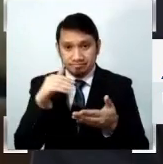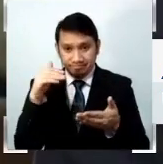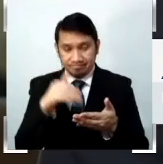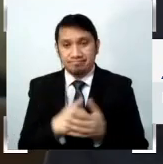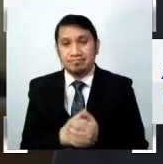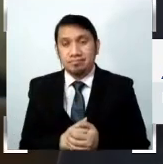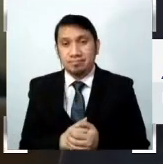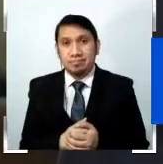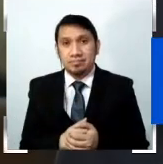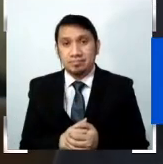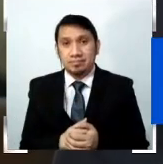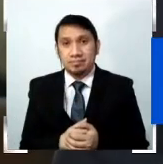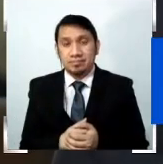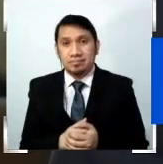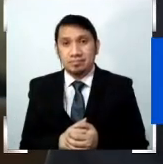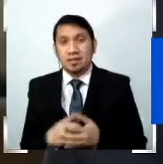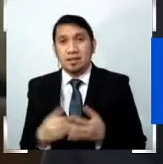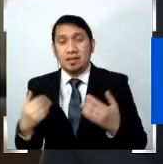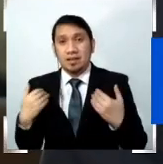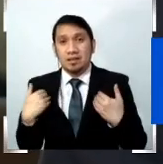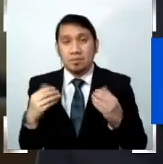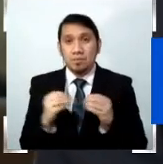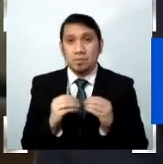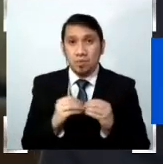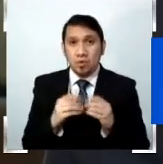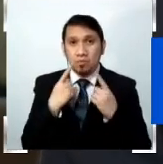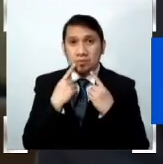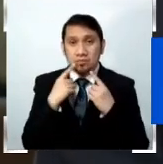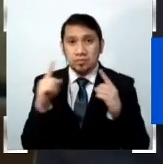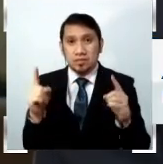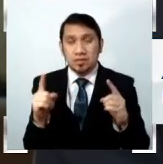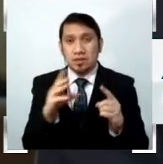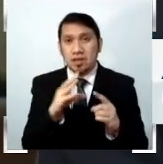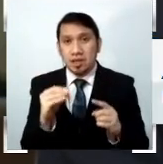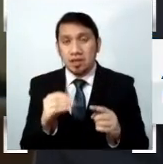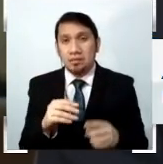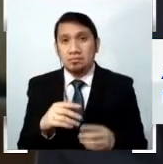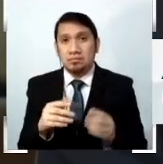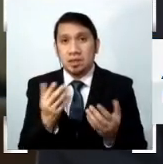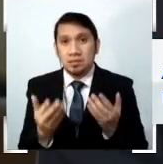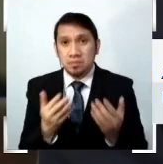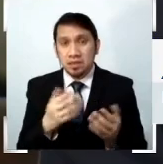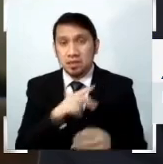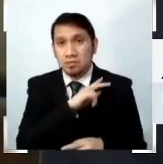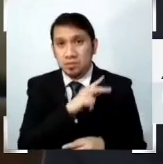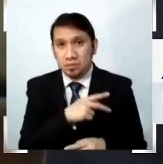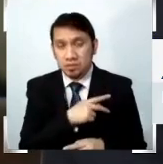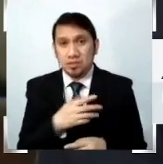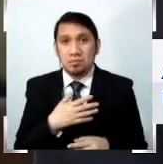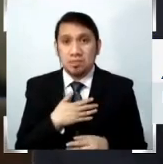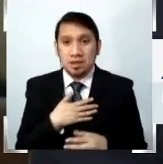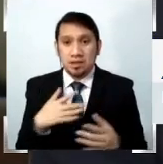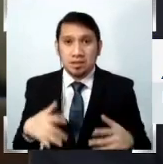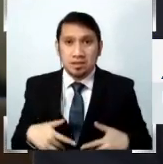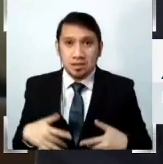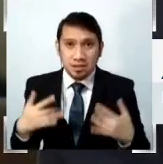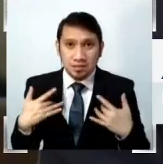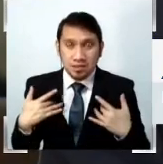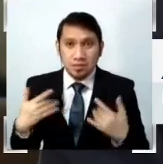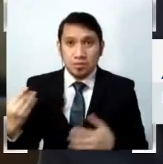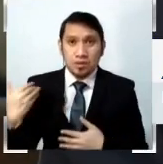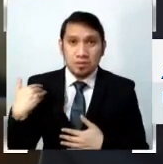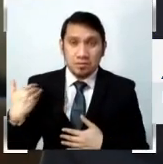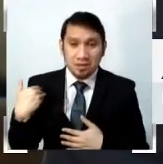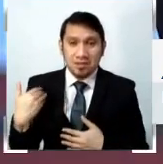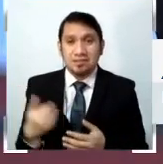There are a lot of things to be accomplished and siguro more on the personal side, siyempre yung love life naman, yun, wala pa tayo dun. Pero